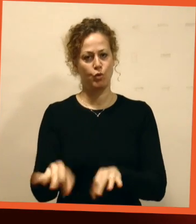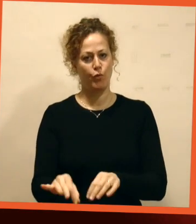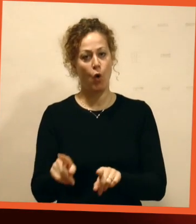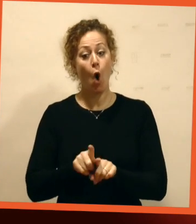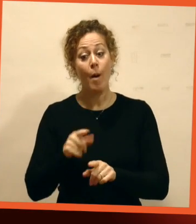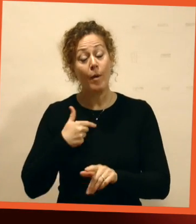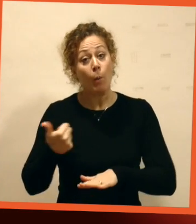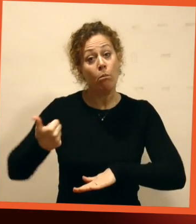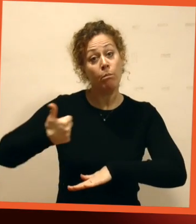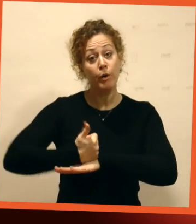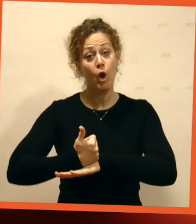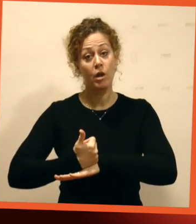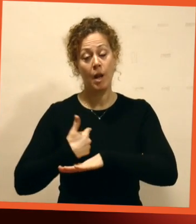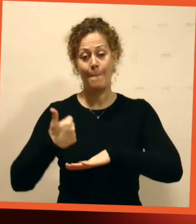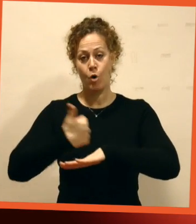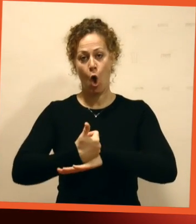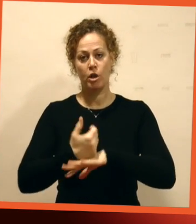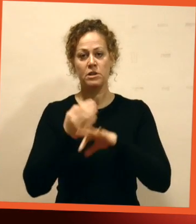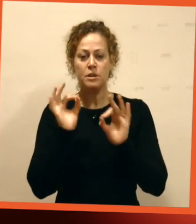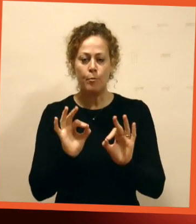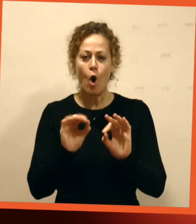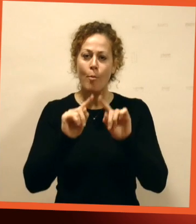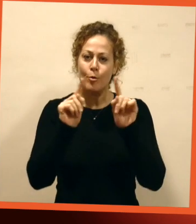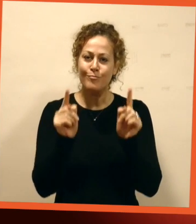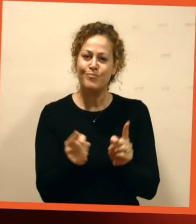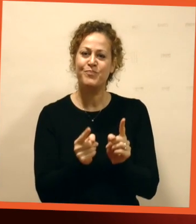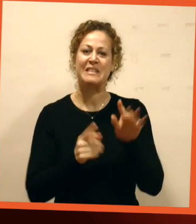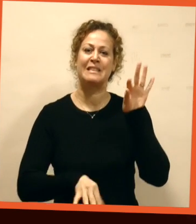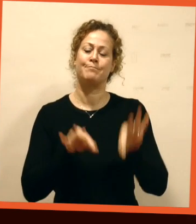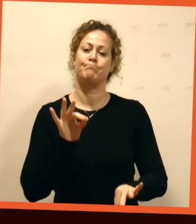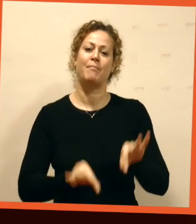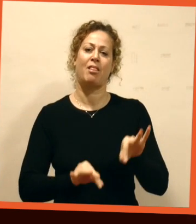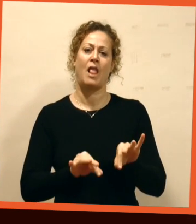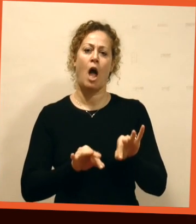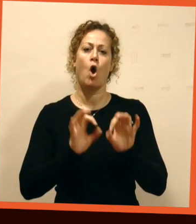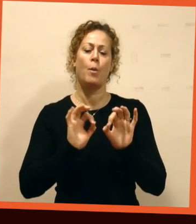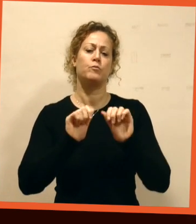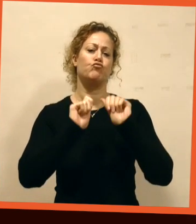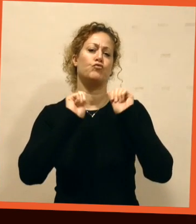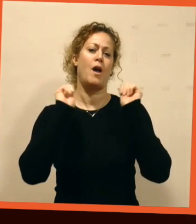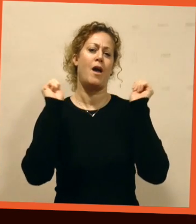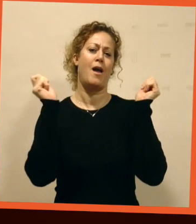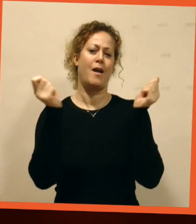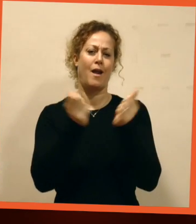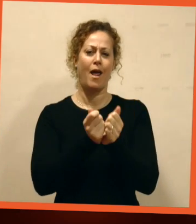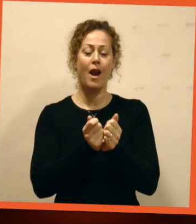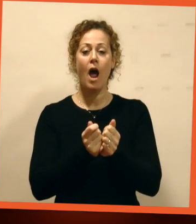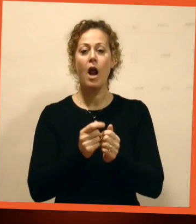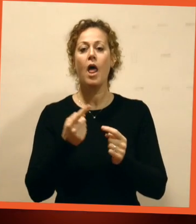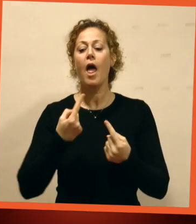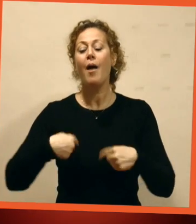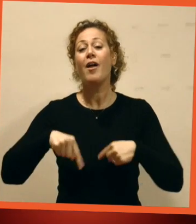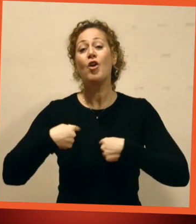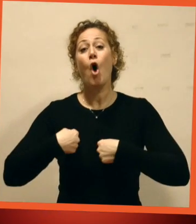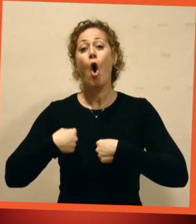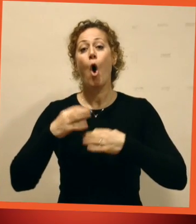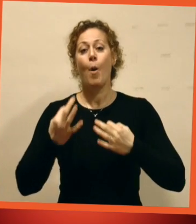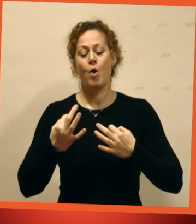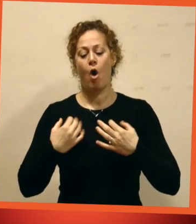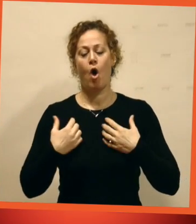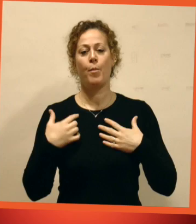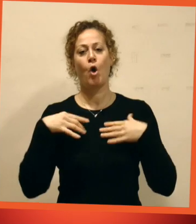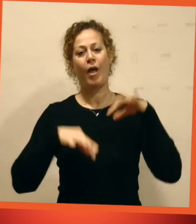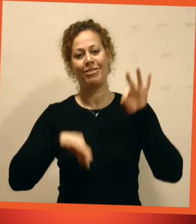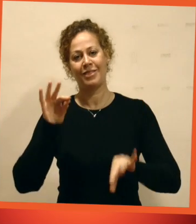protagonisti possibilmente nell'ambito dello spettacolo più in generale. Per noi poi era in particolare più il teatro fisico,